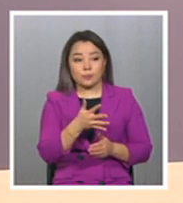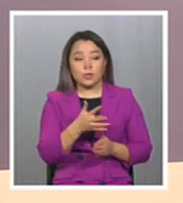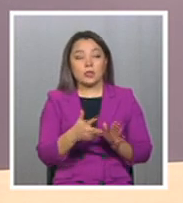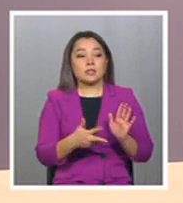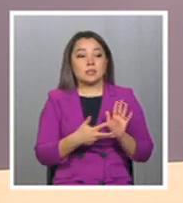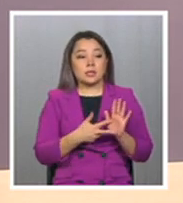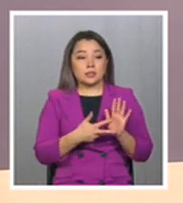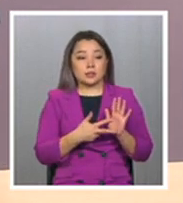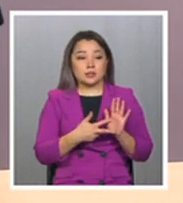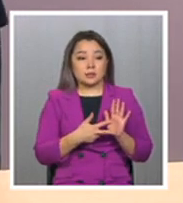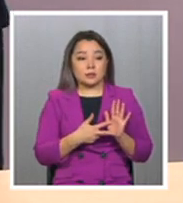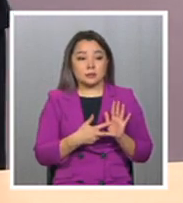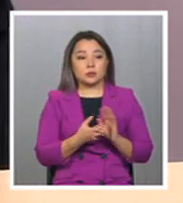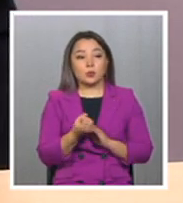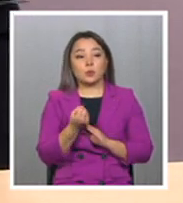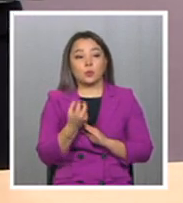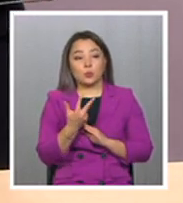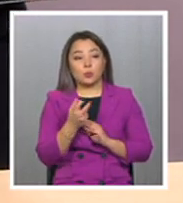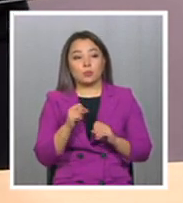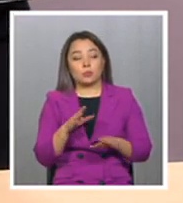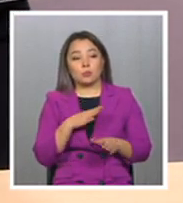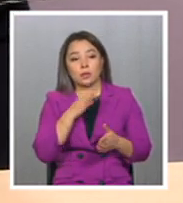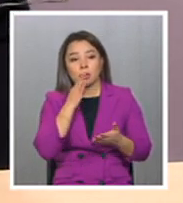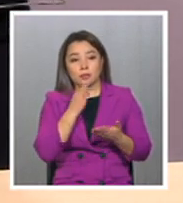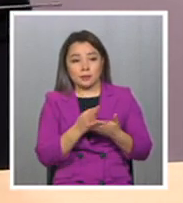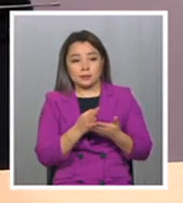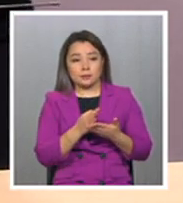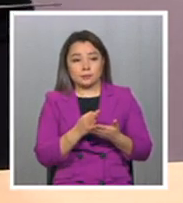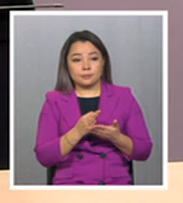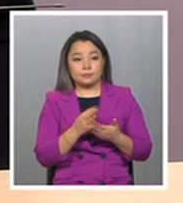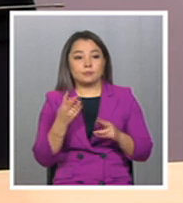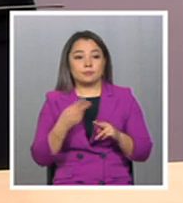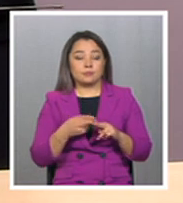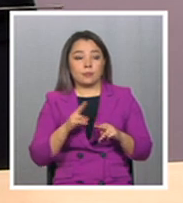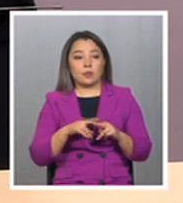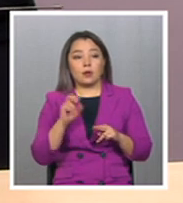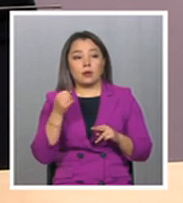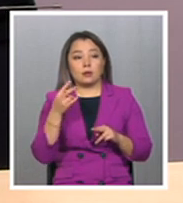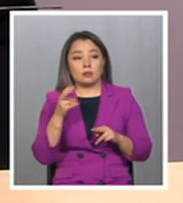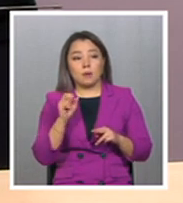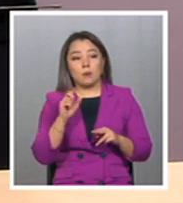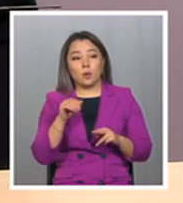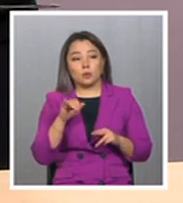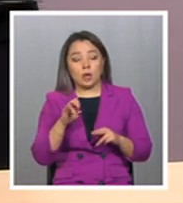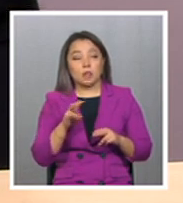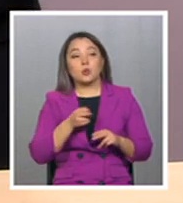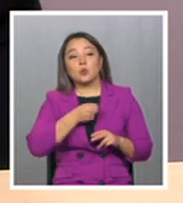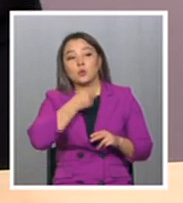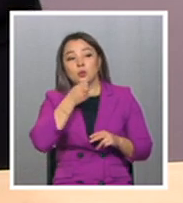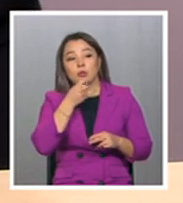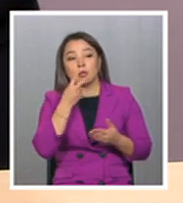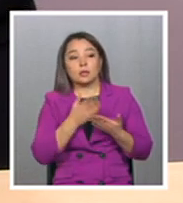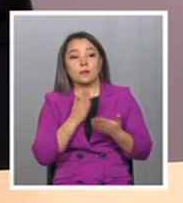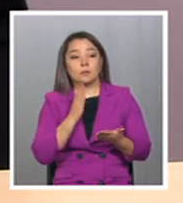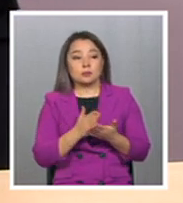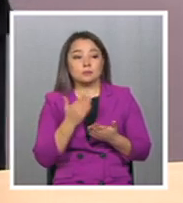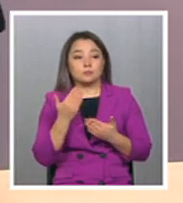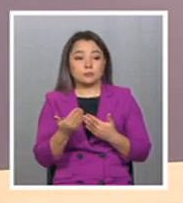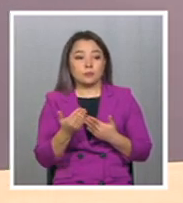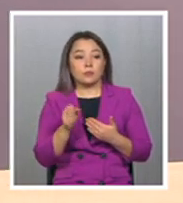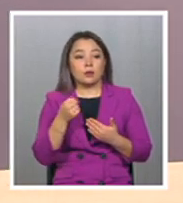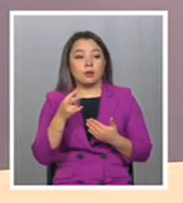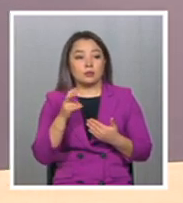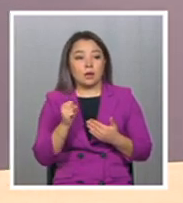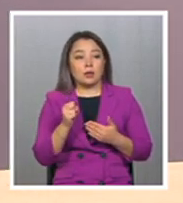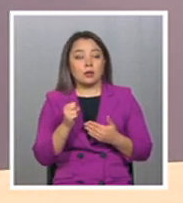8-де, 13-те болуы мүмкін. Айна Бауыржаннан үлкен болғандықтан Айнаның